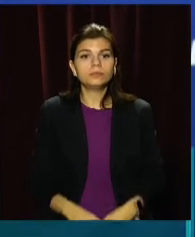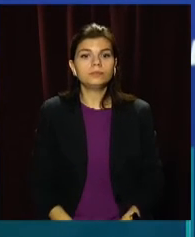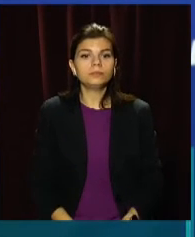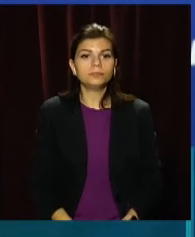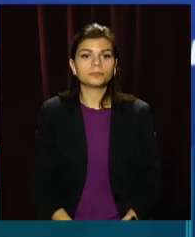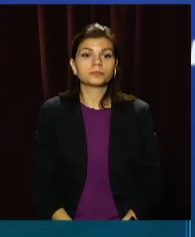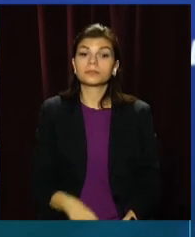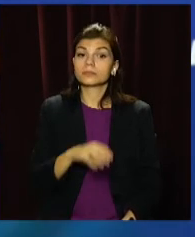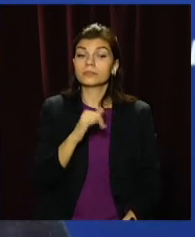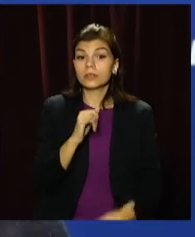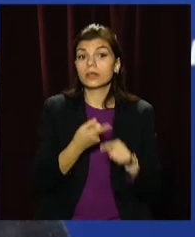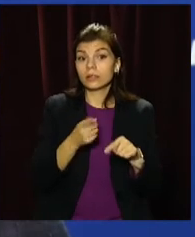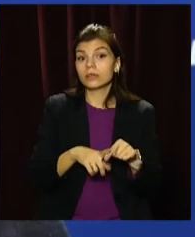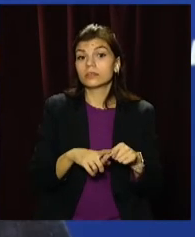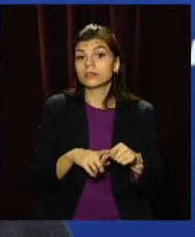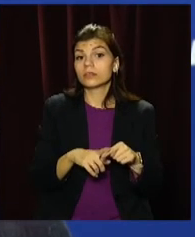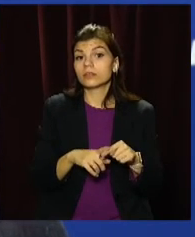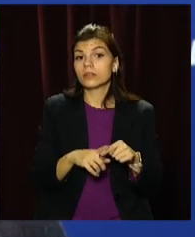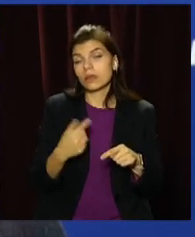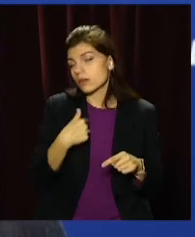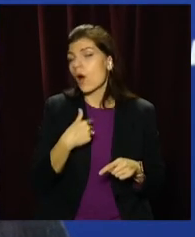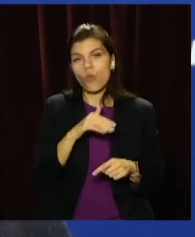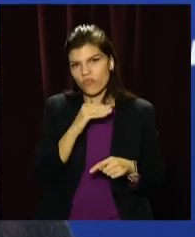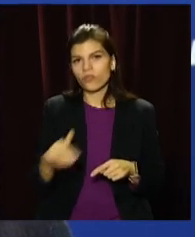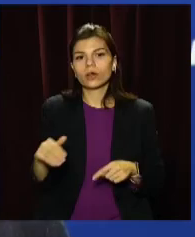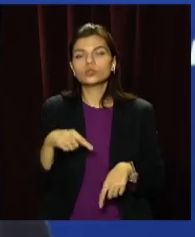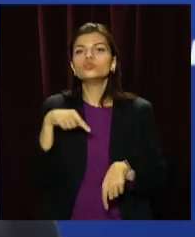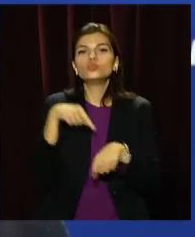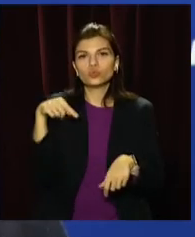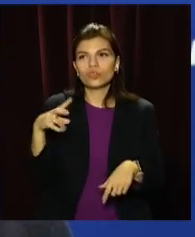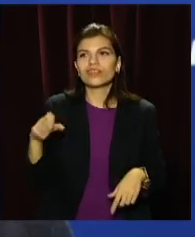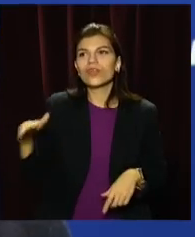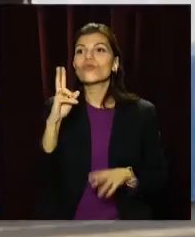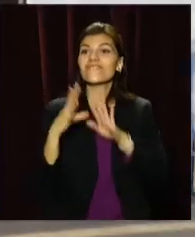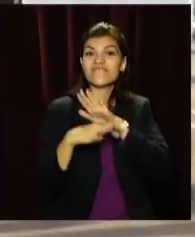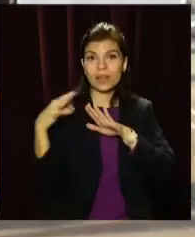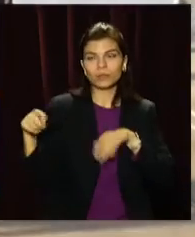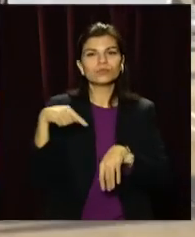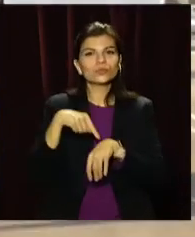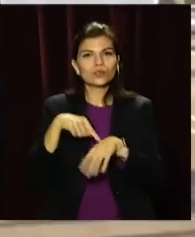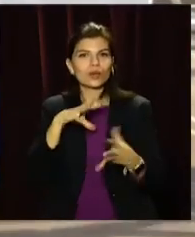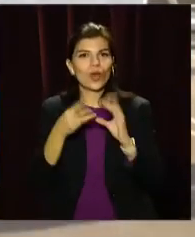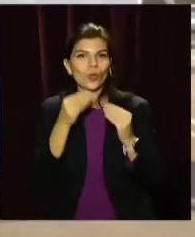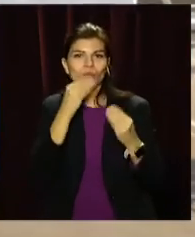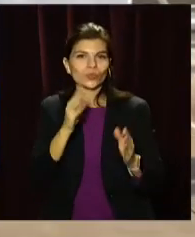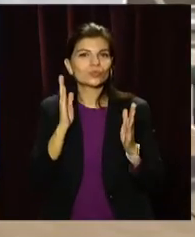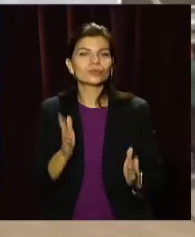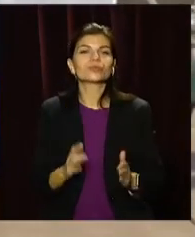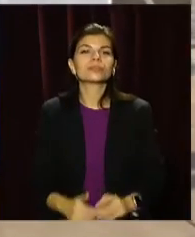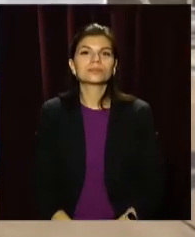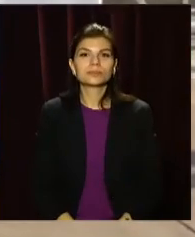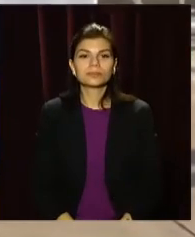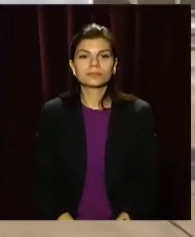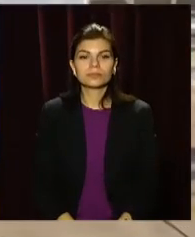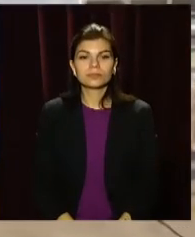И это, я уверен, почувствует на себе наш избиратель. Ольга Савченко, Олександр Федоров, Open